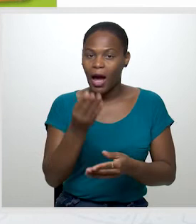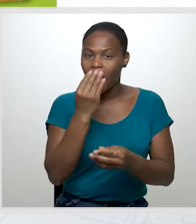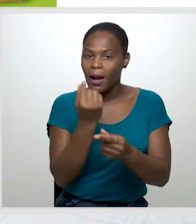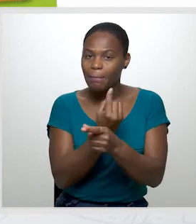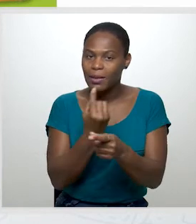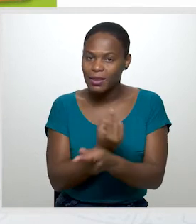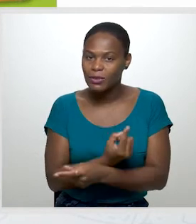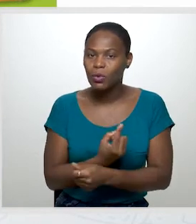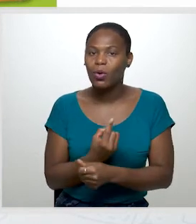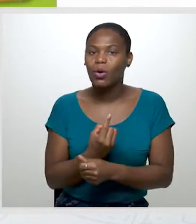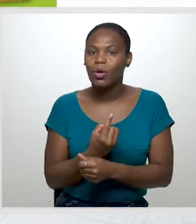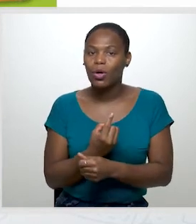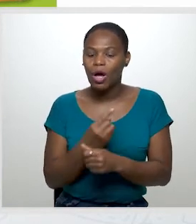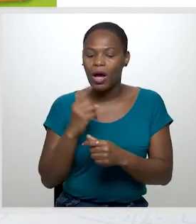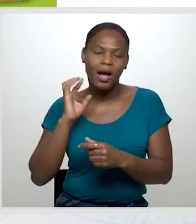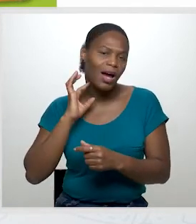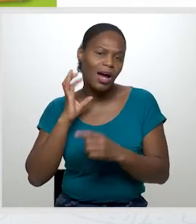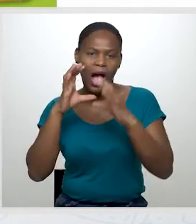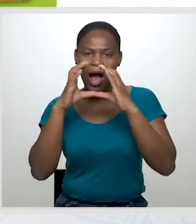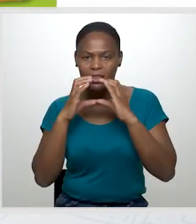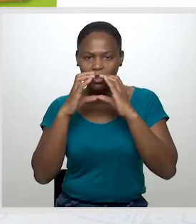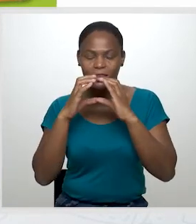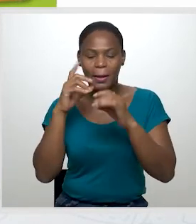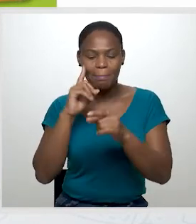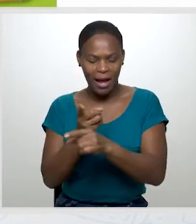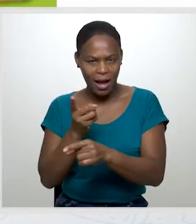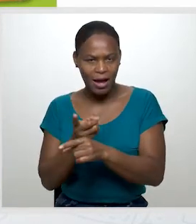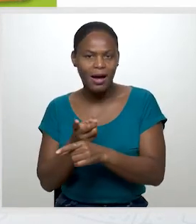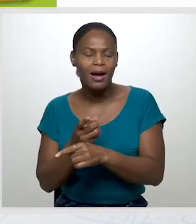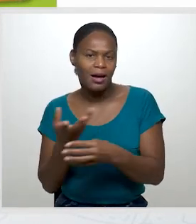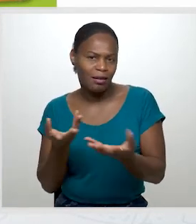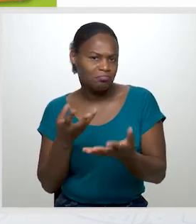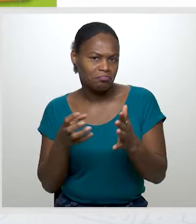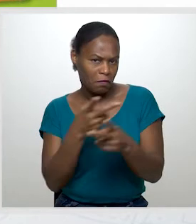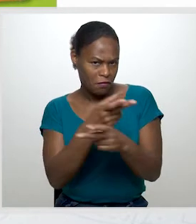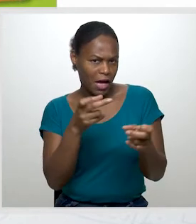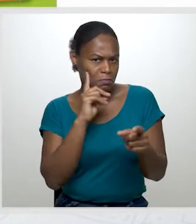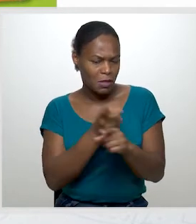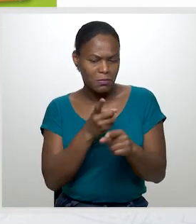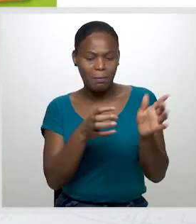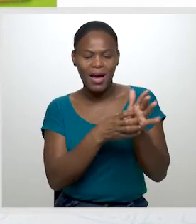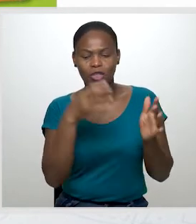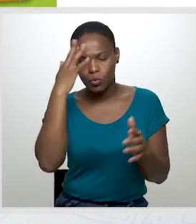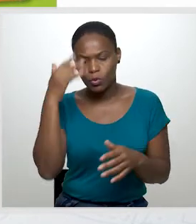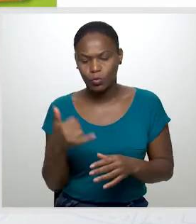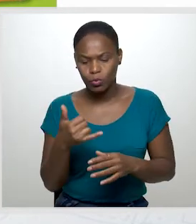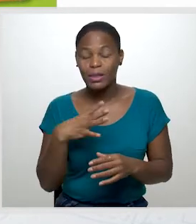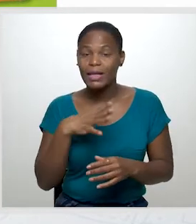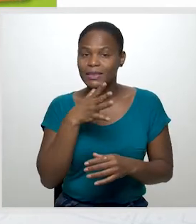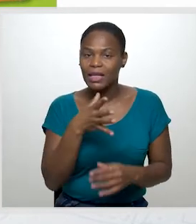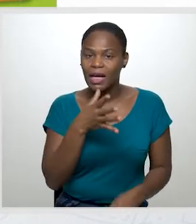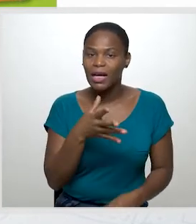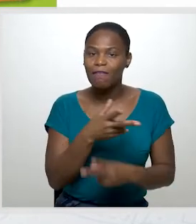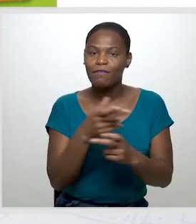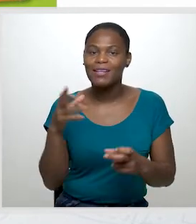L'alimentation, l'hamburger, c'est la même image, c'est la même phrase que l'image 2, c'est-à-dire c'est la